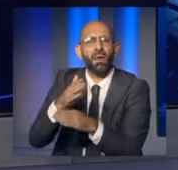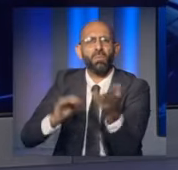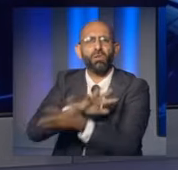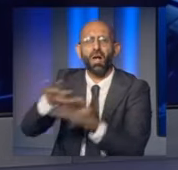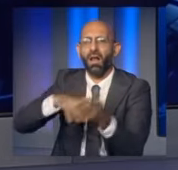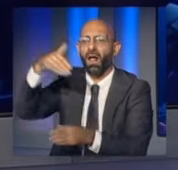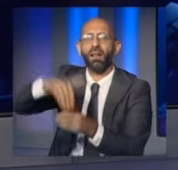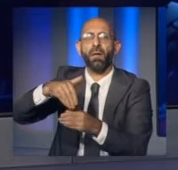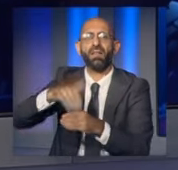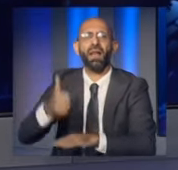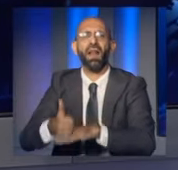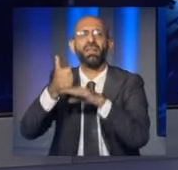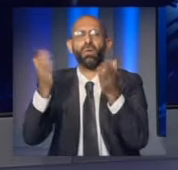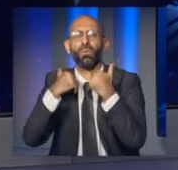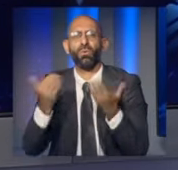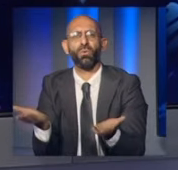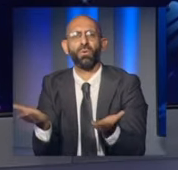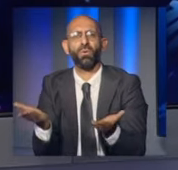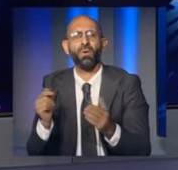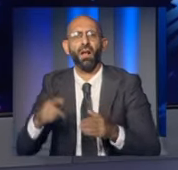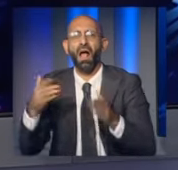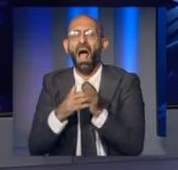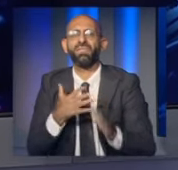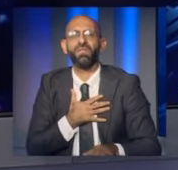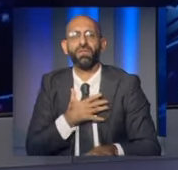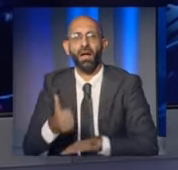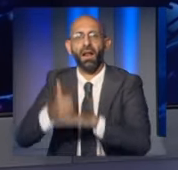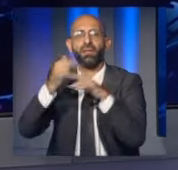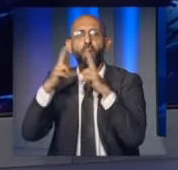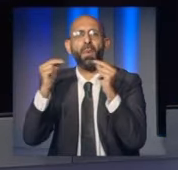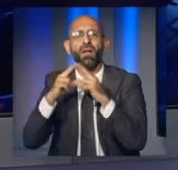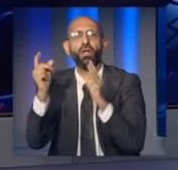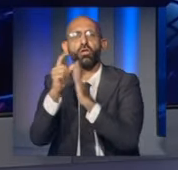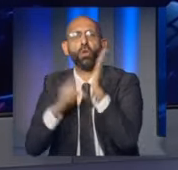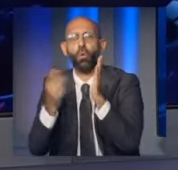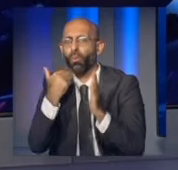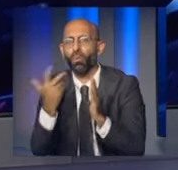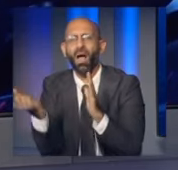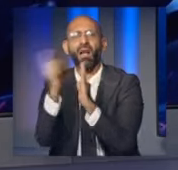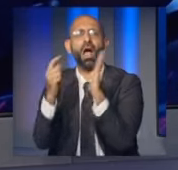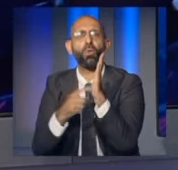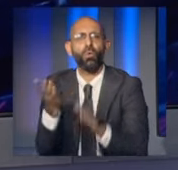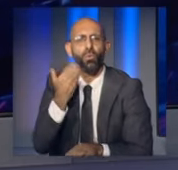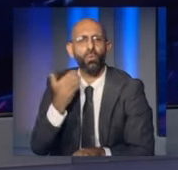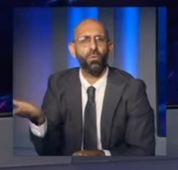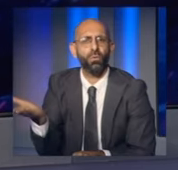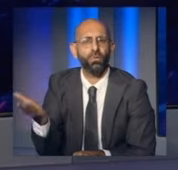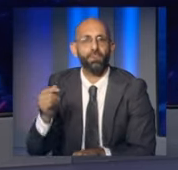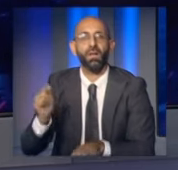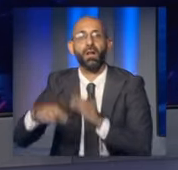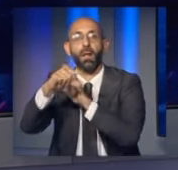يبرر عدم الانتخاب، ومع الأسف في غياب رئيس الجمهورية لا دستور ولا قانون سوى